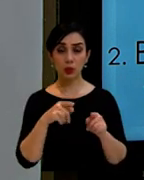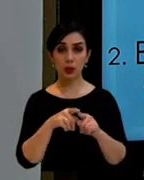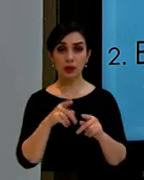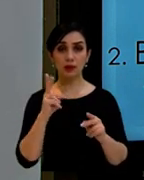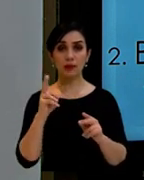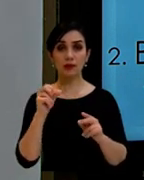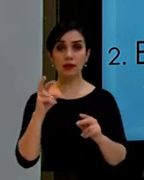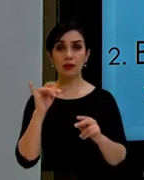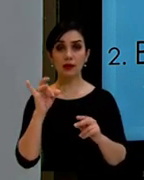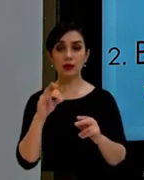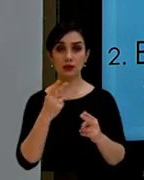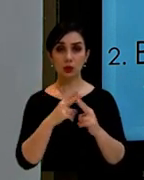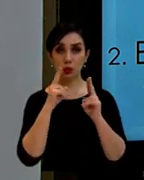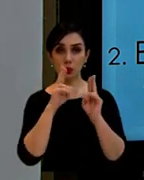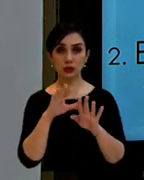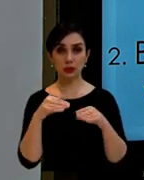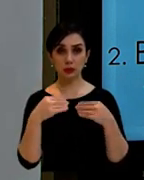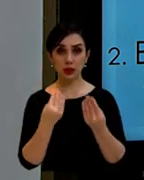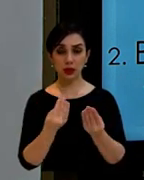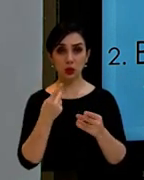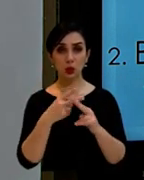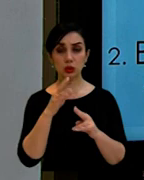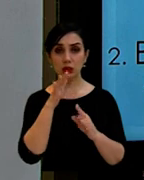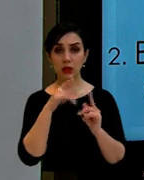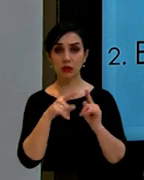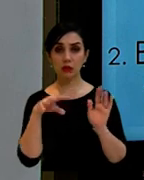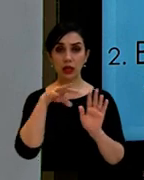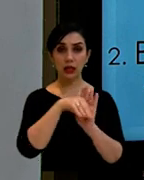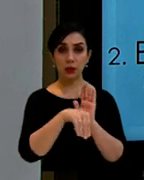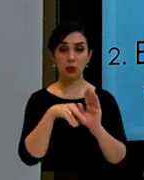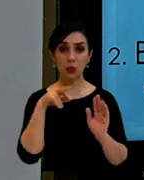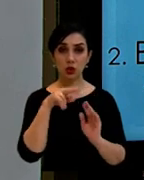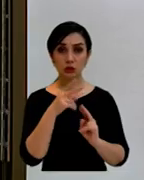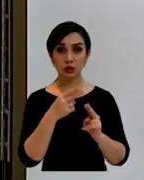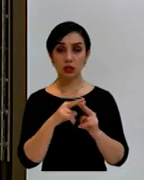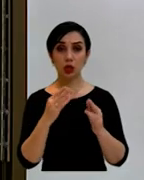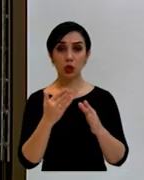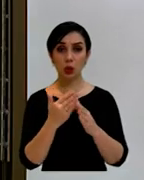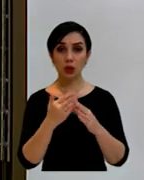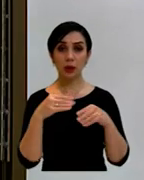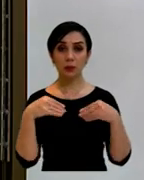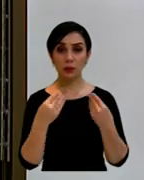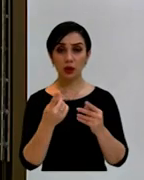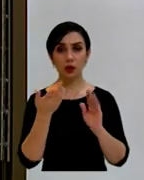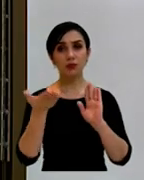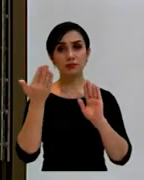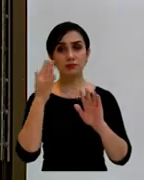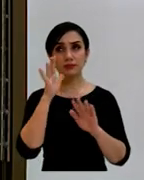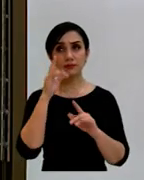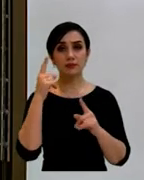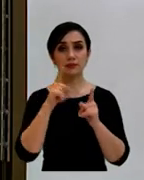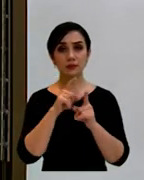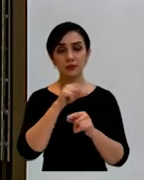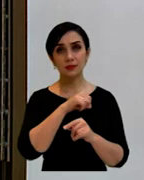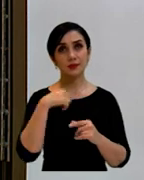badiiy koloritni bizga ko'rsatib beradi. O'sha davrga kirib borishimizga yordam beradi. Ko'z oldimizda o'sha davrni tasavvur